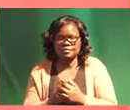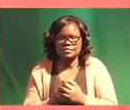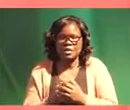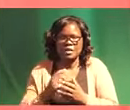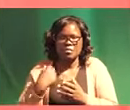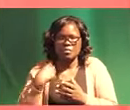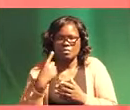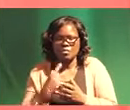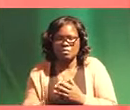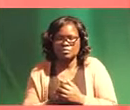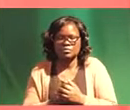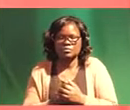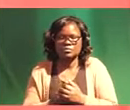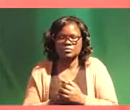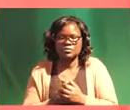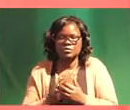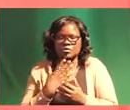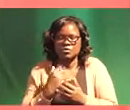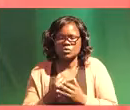Kwanza nataka